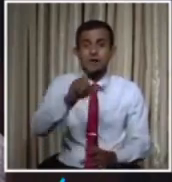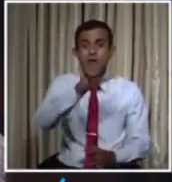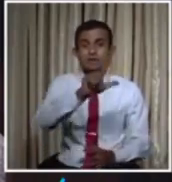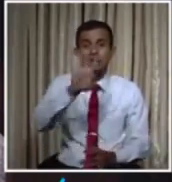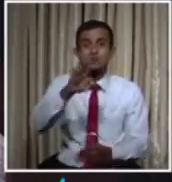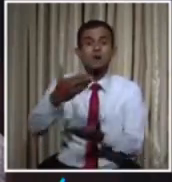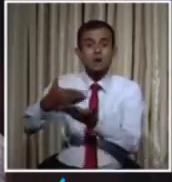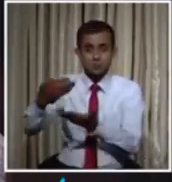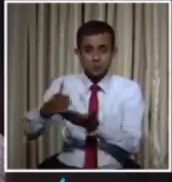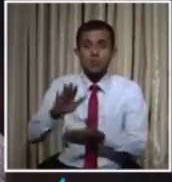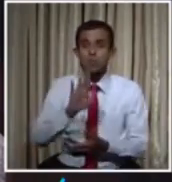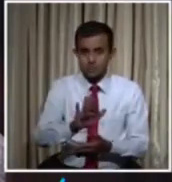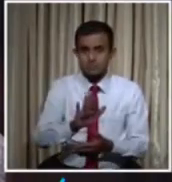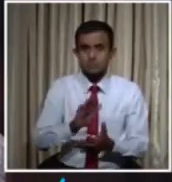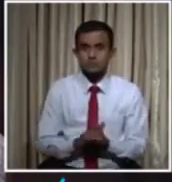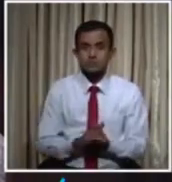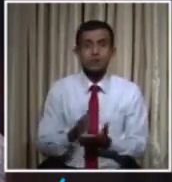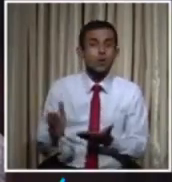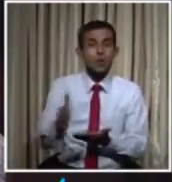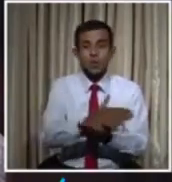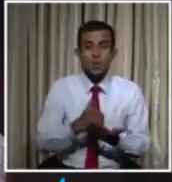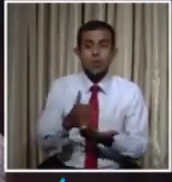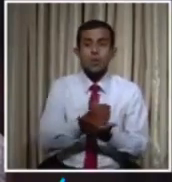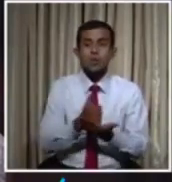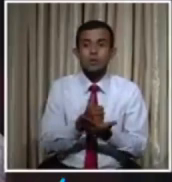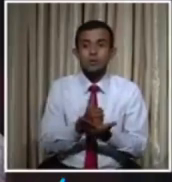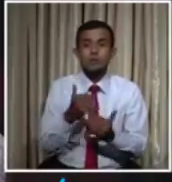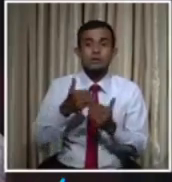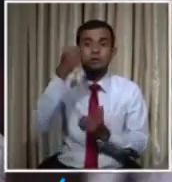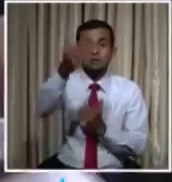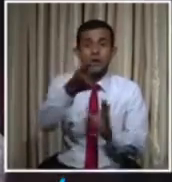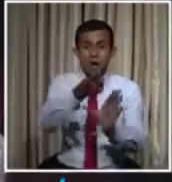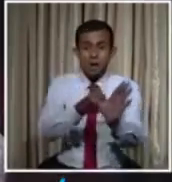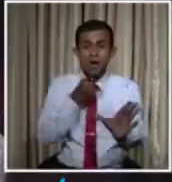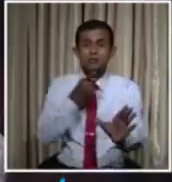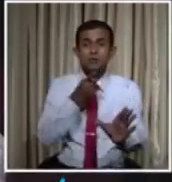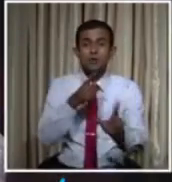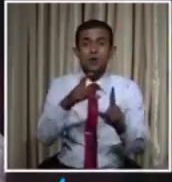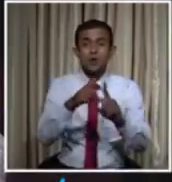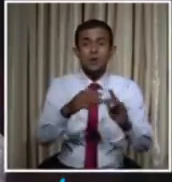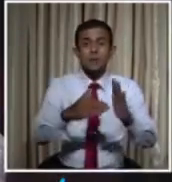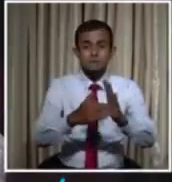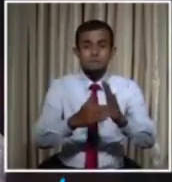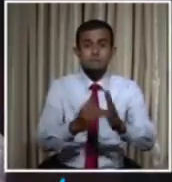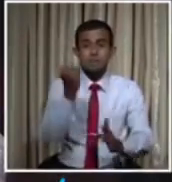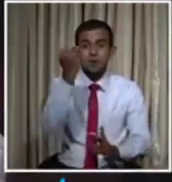5674ක් ගෙවන්න තියෙනවා මුළු මනින්ම ඉදිරි වසර තුල ඩොලර් මිලියන